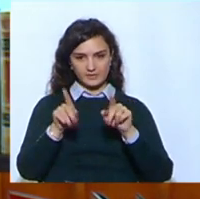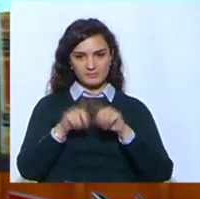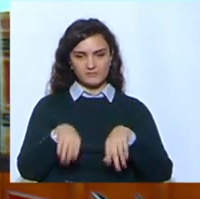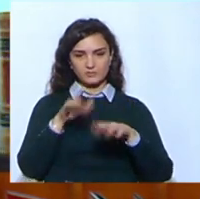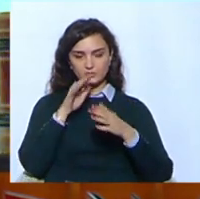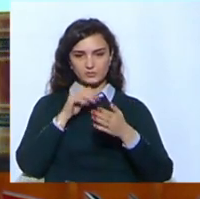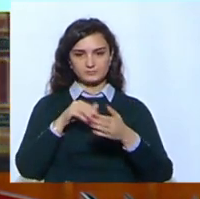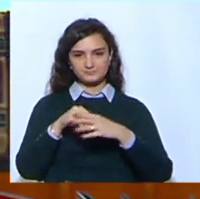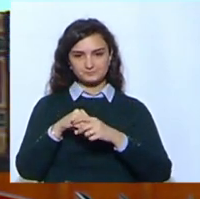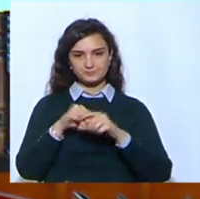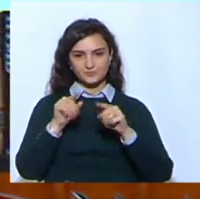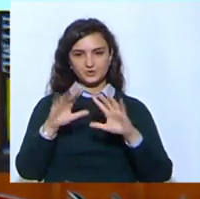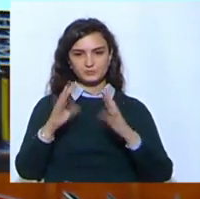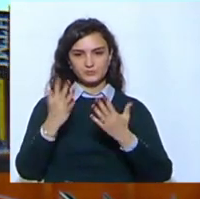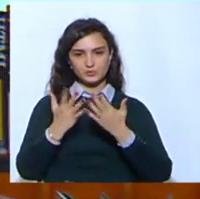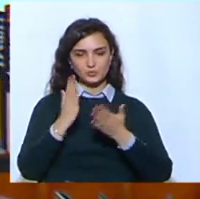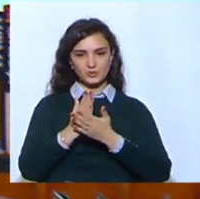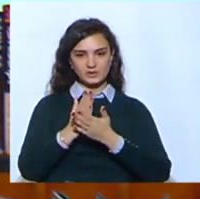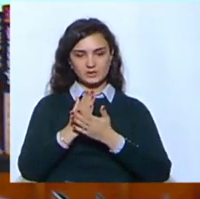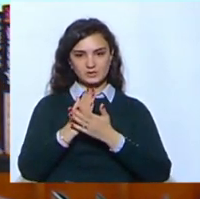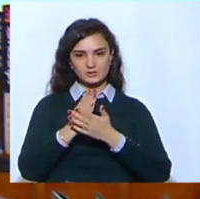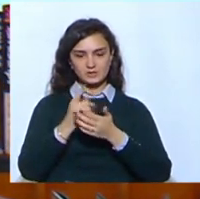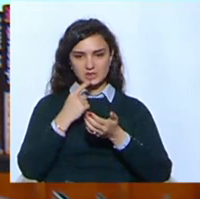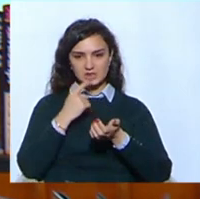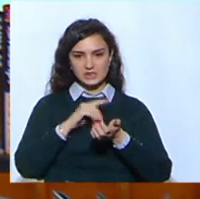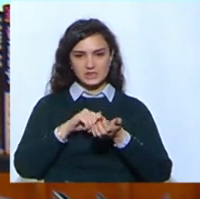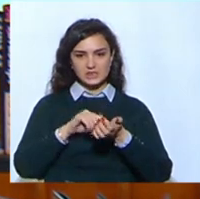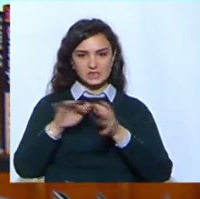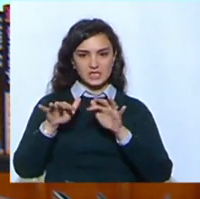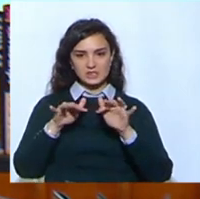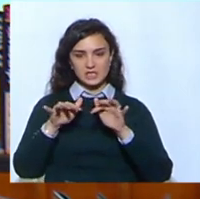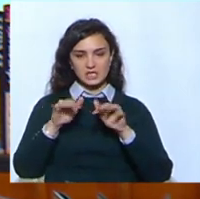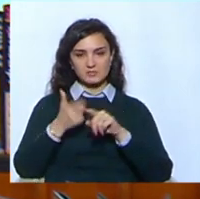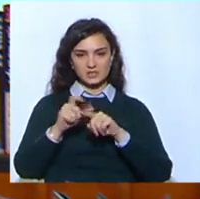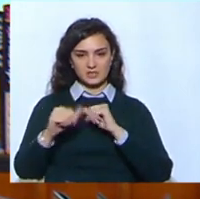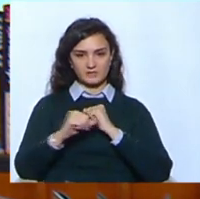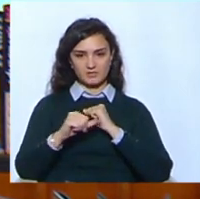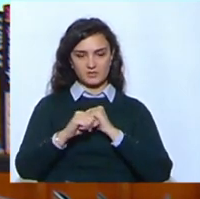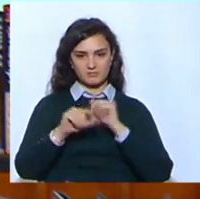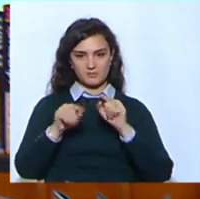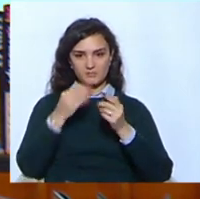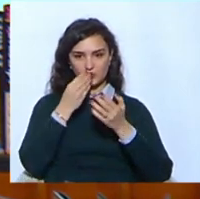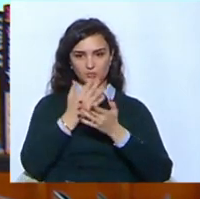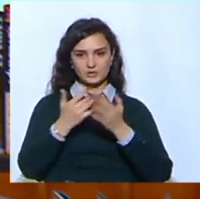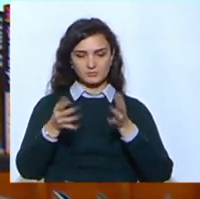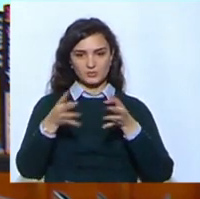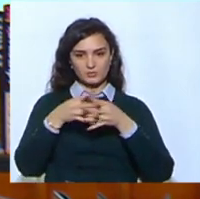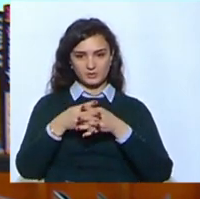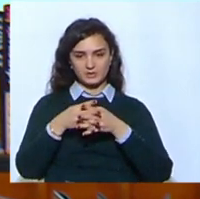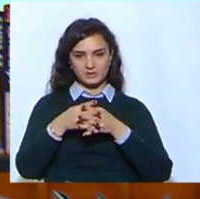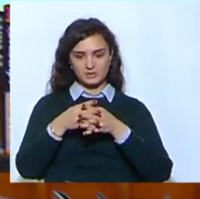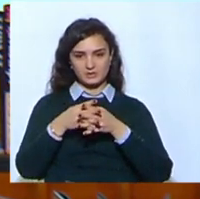დროს იმ შემთხვევაში თუ არის ტენდენცია ციცხლის გასქელებისაკენ, ძალიან გვეხმარება აი ამ პროდუქტების კომბინაცია